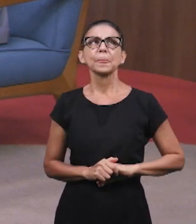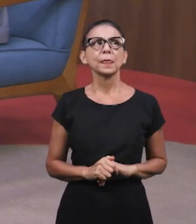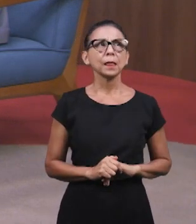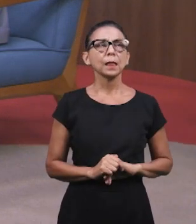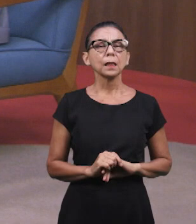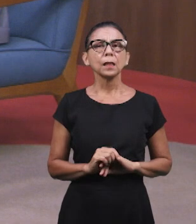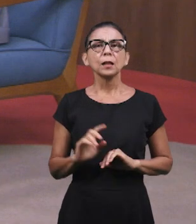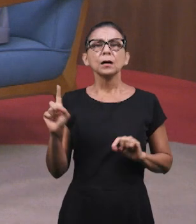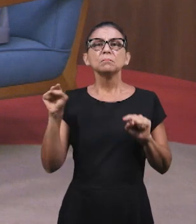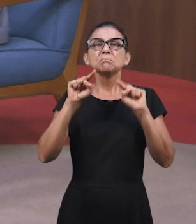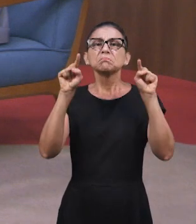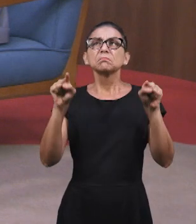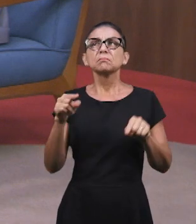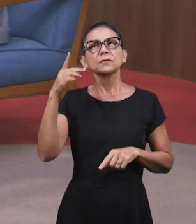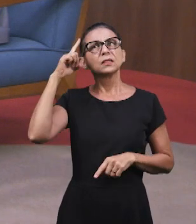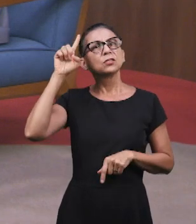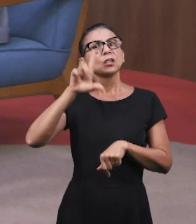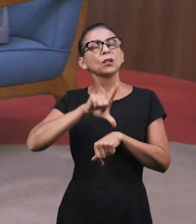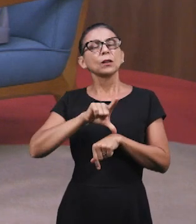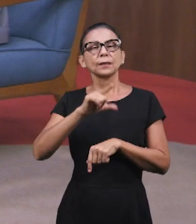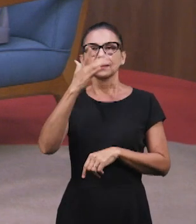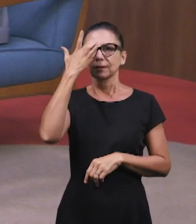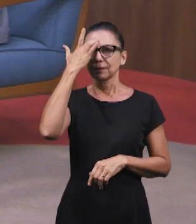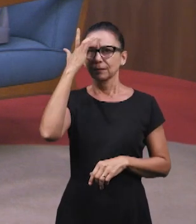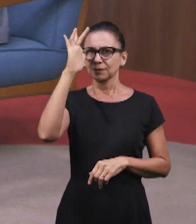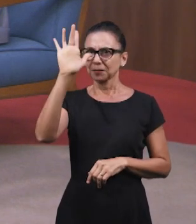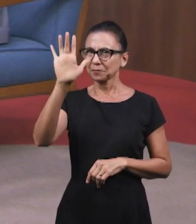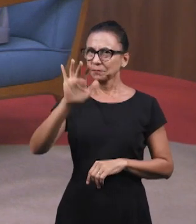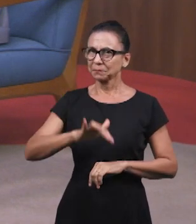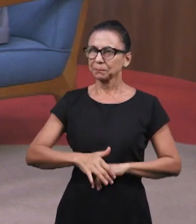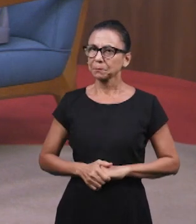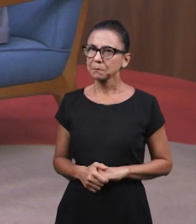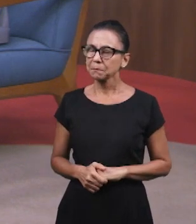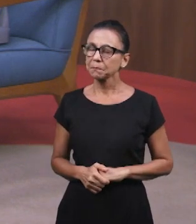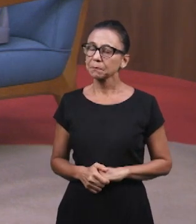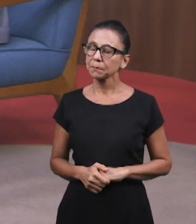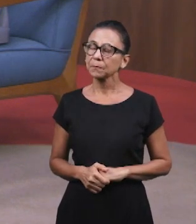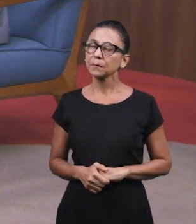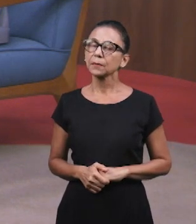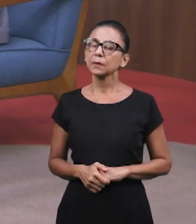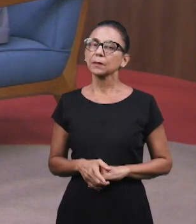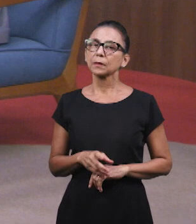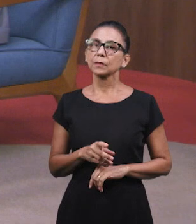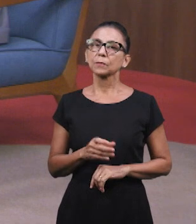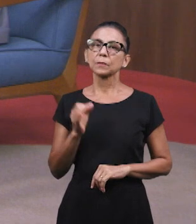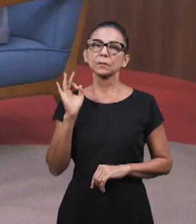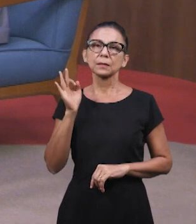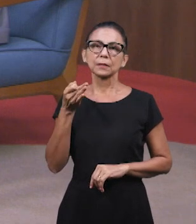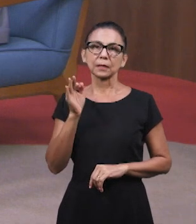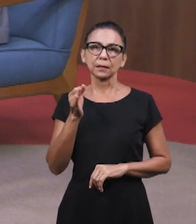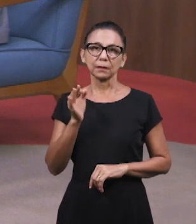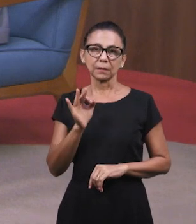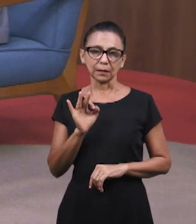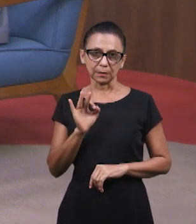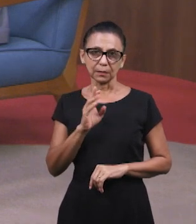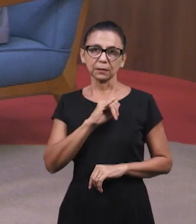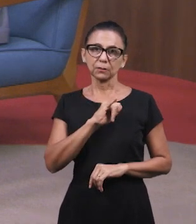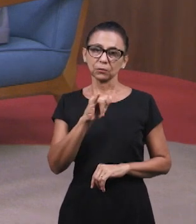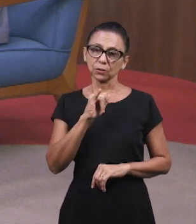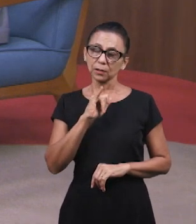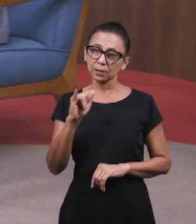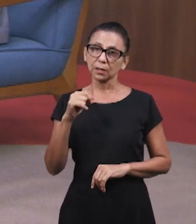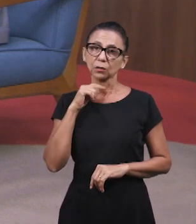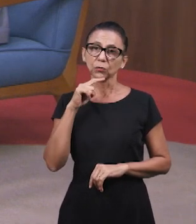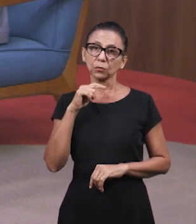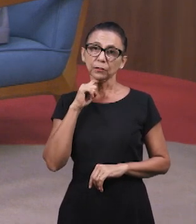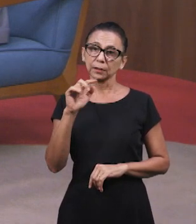mais nous pouvons affirmer sans aucun doute. Il suffit de lire la Bible pour